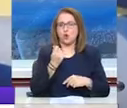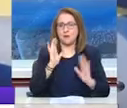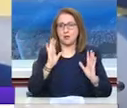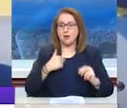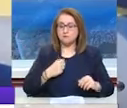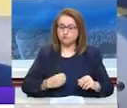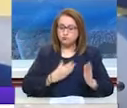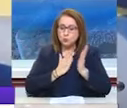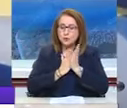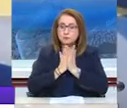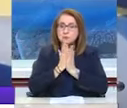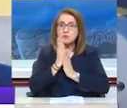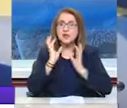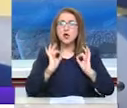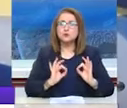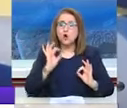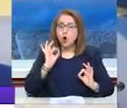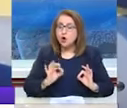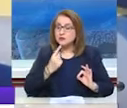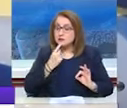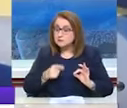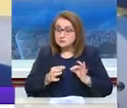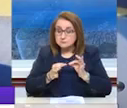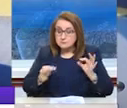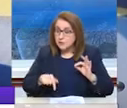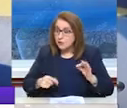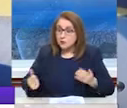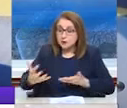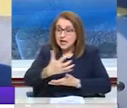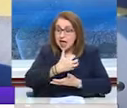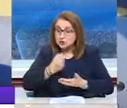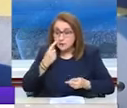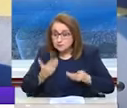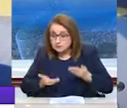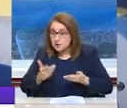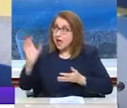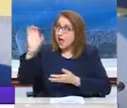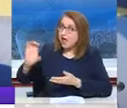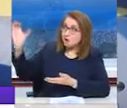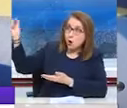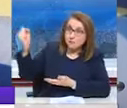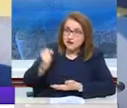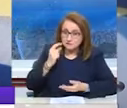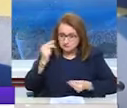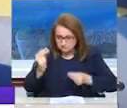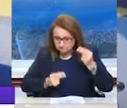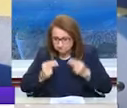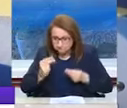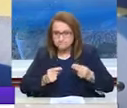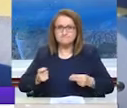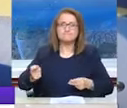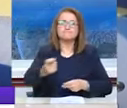στο πλαίσιο των διαθέσιμων εγχώριων και ευρωπαϊκών πόρων. Κατανέμουμε με όρους